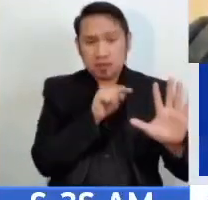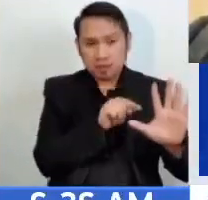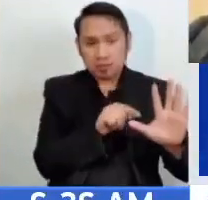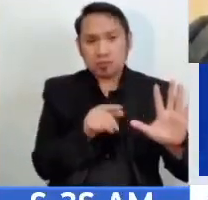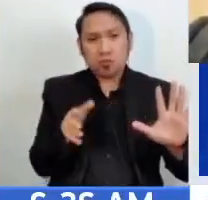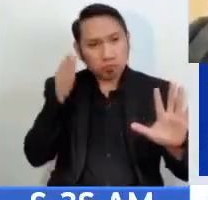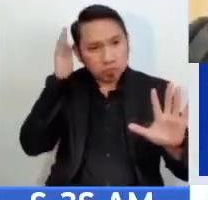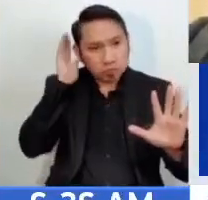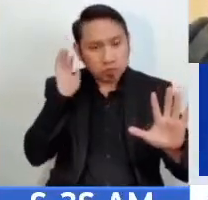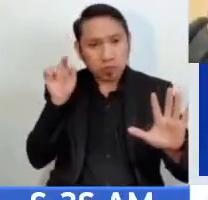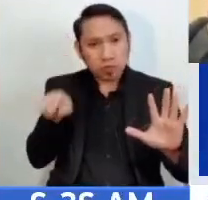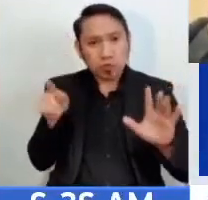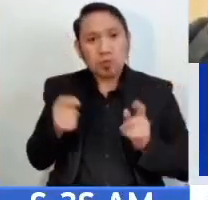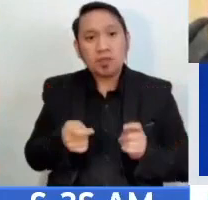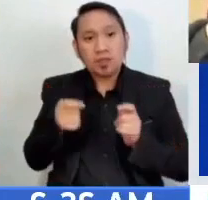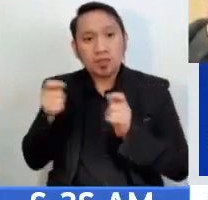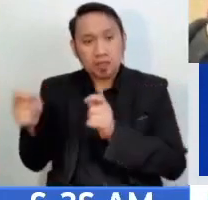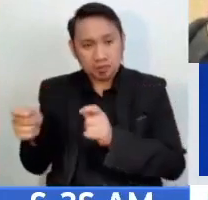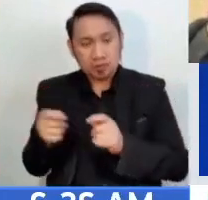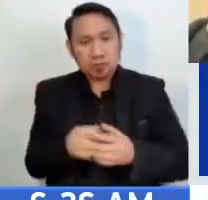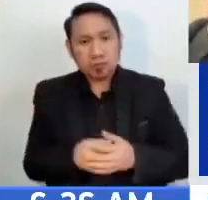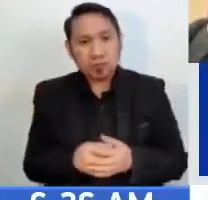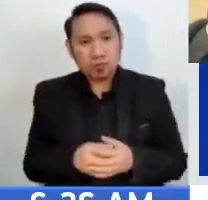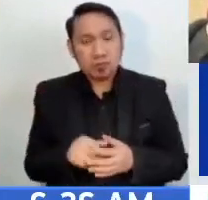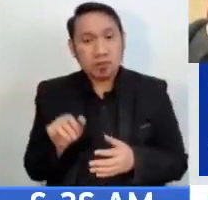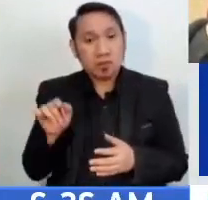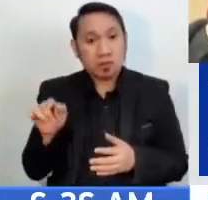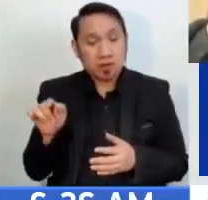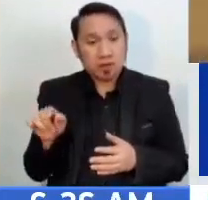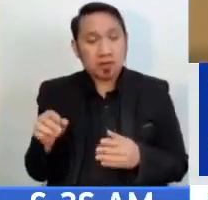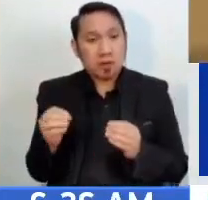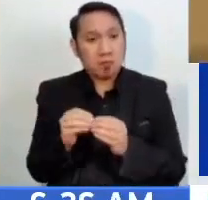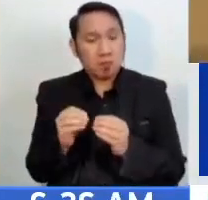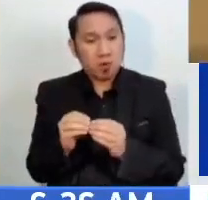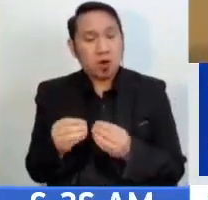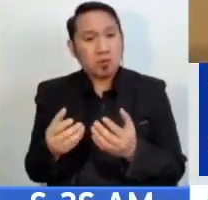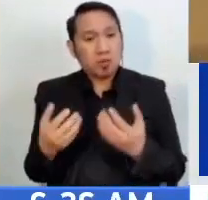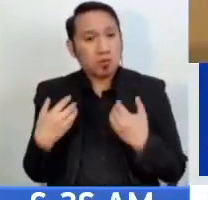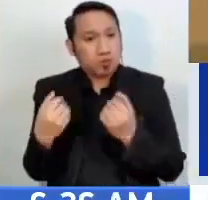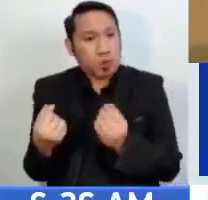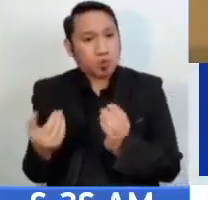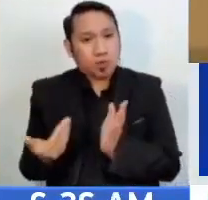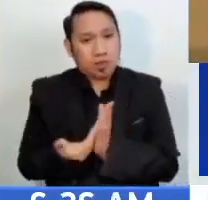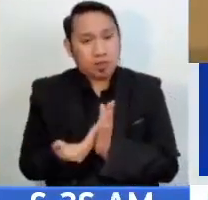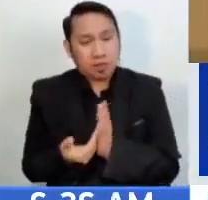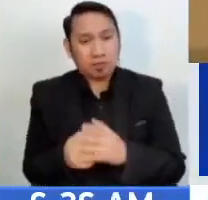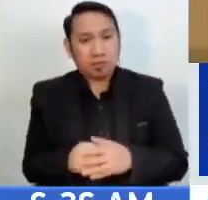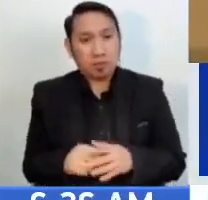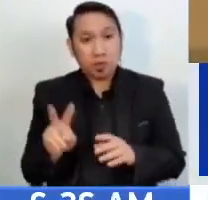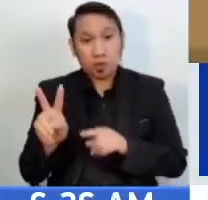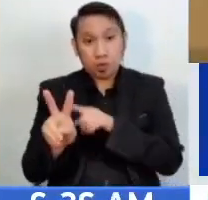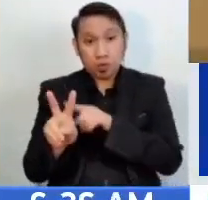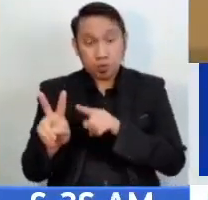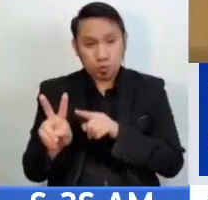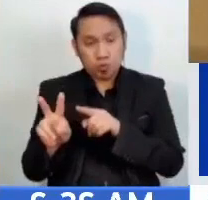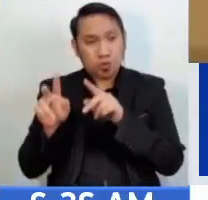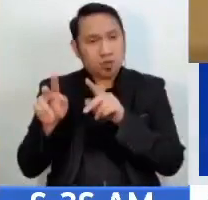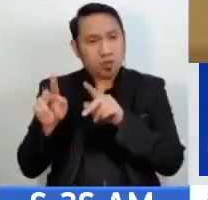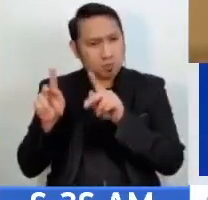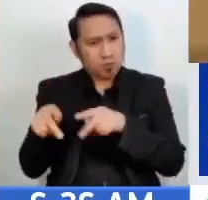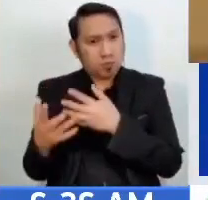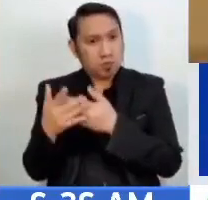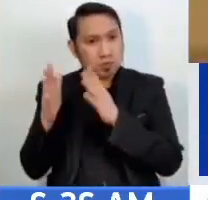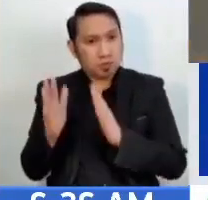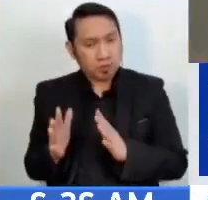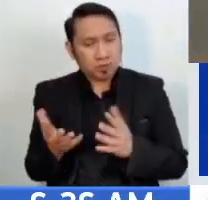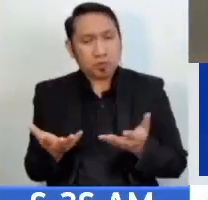preso at pagtibayin ang kanilang mga pahayag sa korte. Nauna rito, dalawang preso ang nagsabi na rin na gusto nilang bawiin ang kanilang